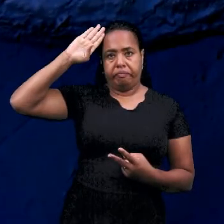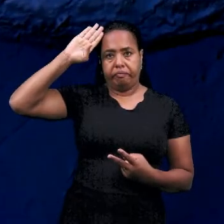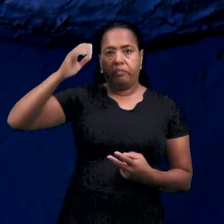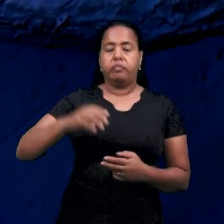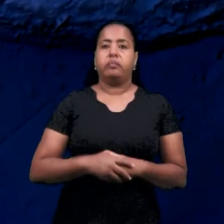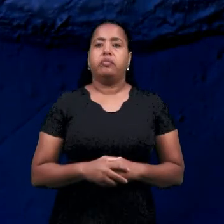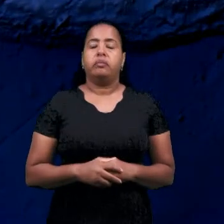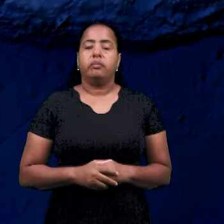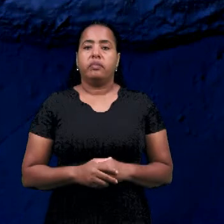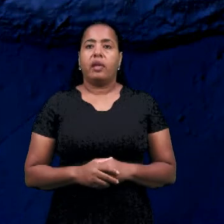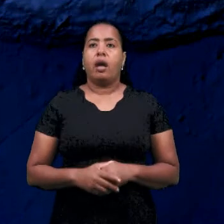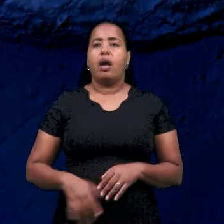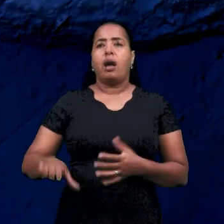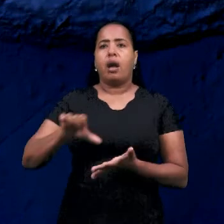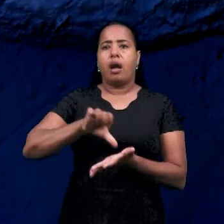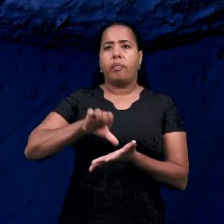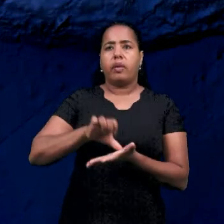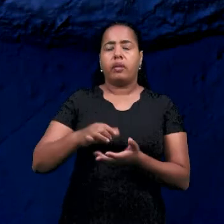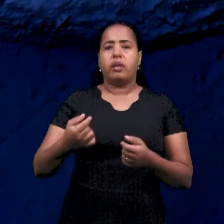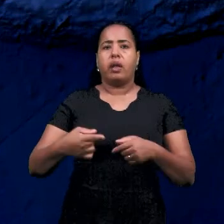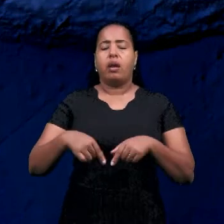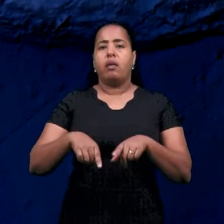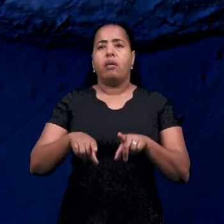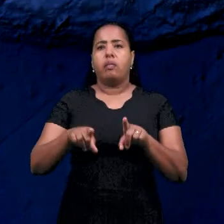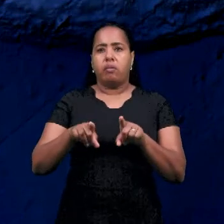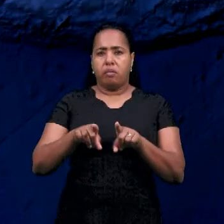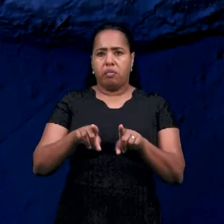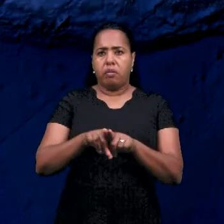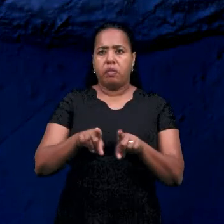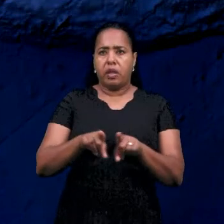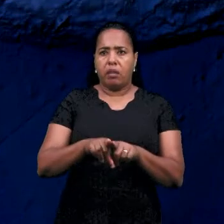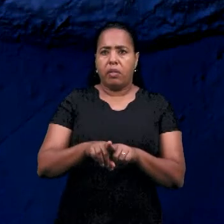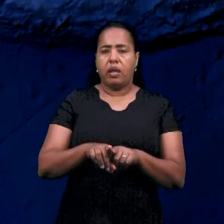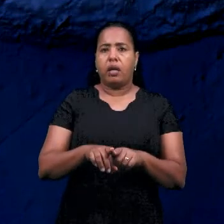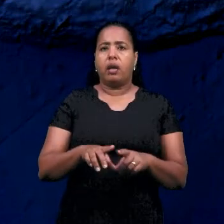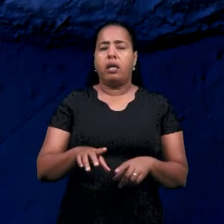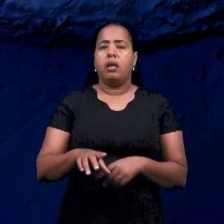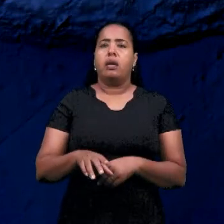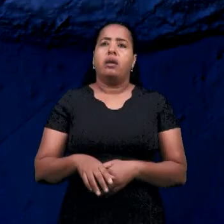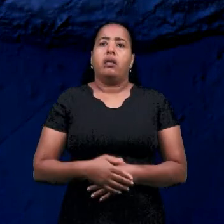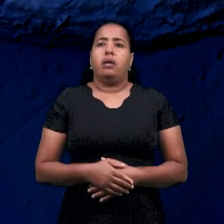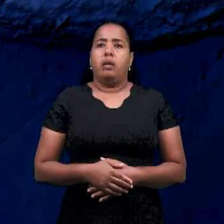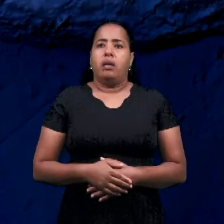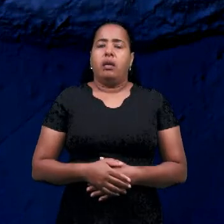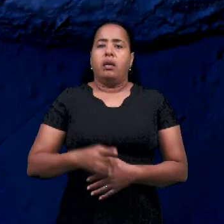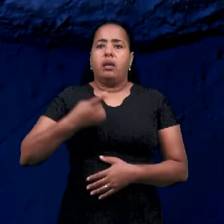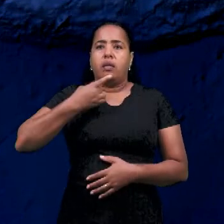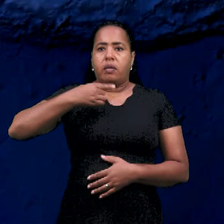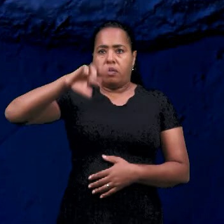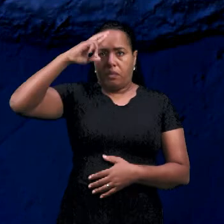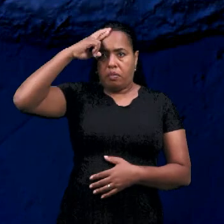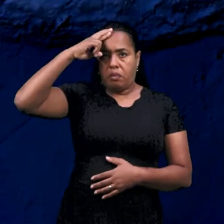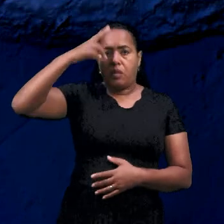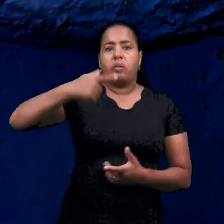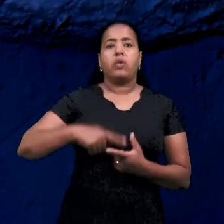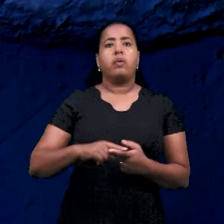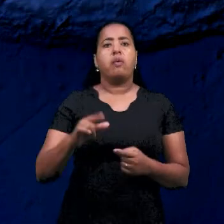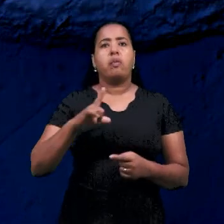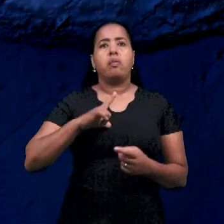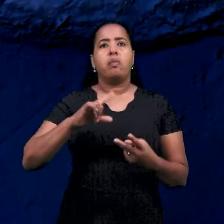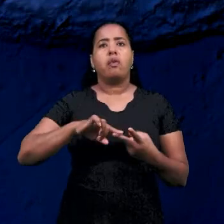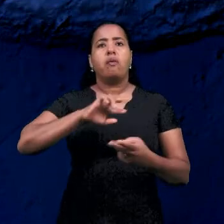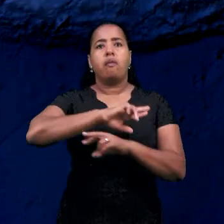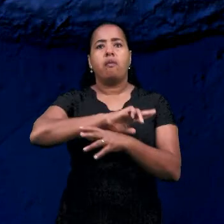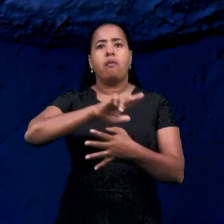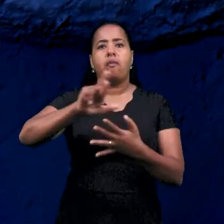capitale, la entrada, San Juan de la Magana. Nous avons plusieurs églises et les frères contribuent avec des centaines